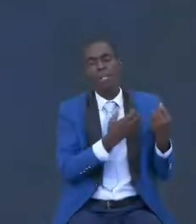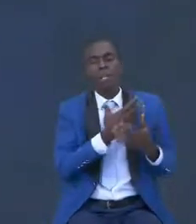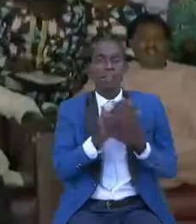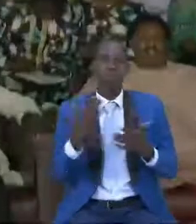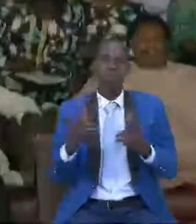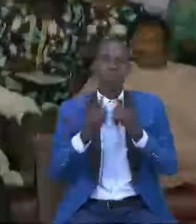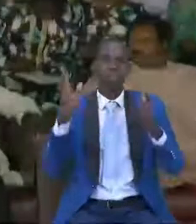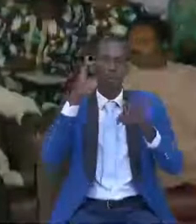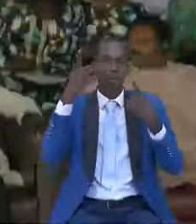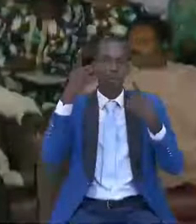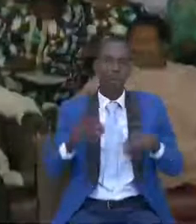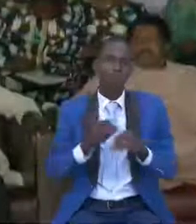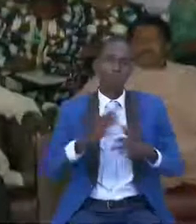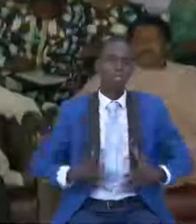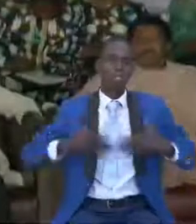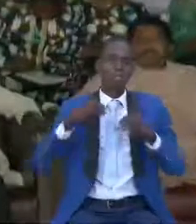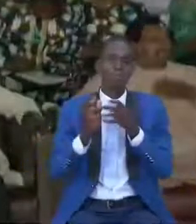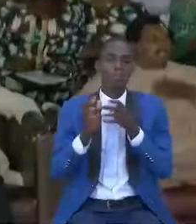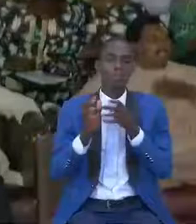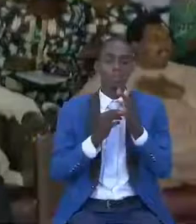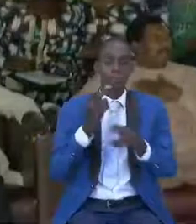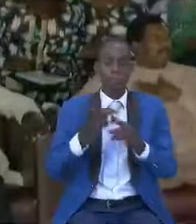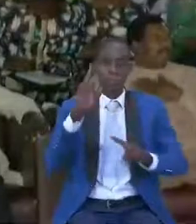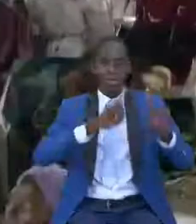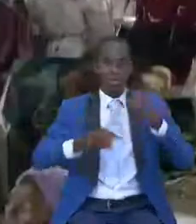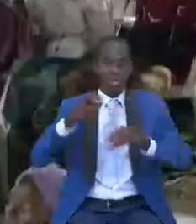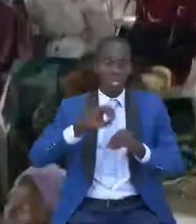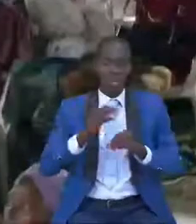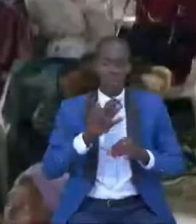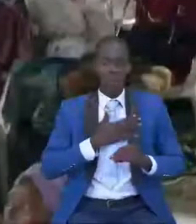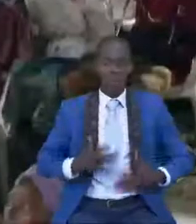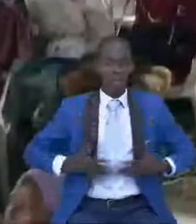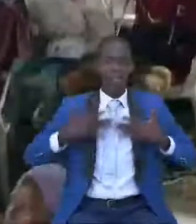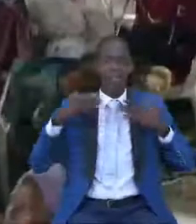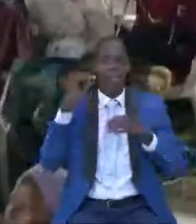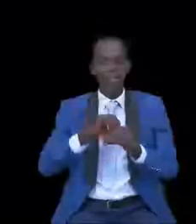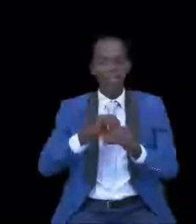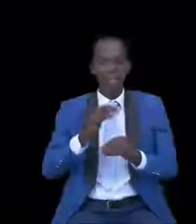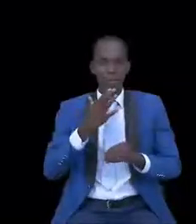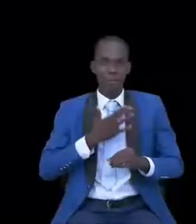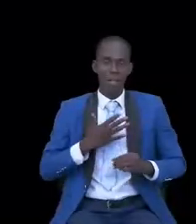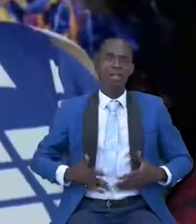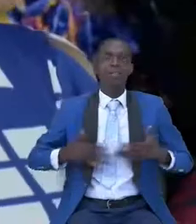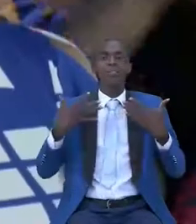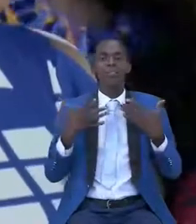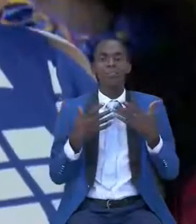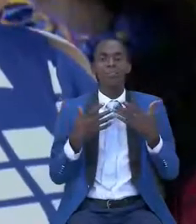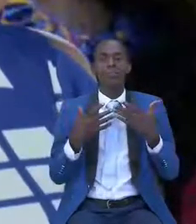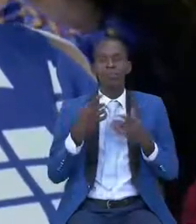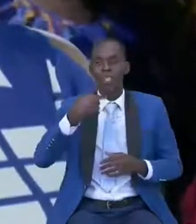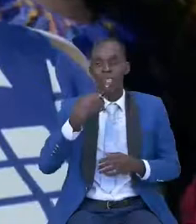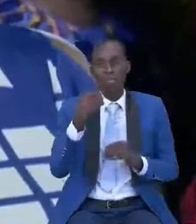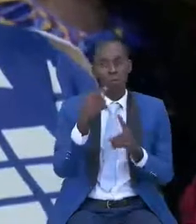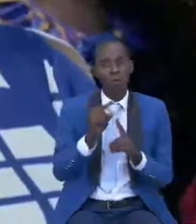créatrice. Et quelque chose de bon va t'arriver. Dans ma vie. Dans